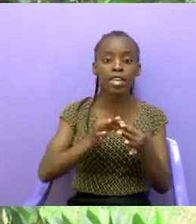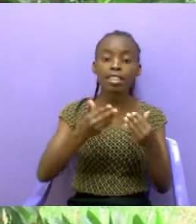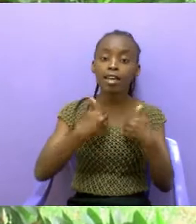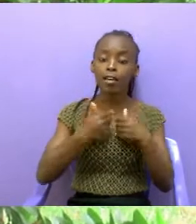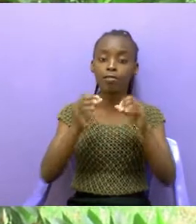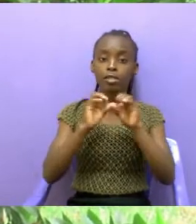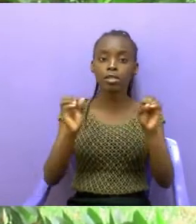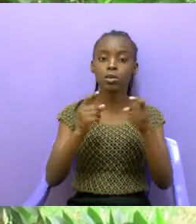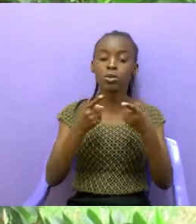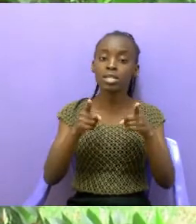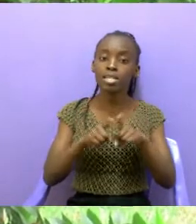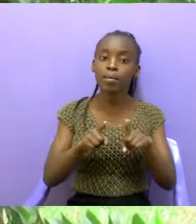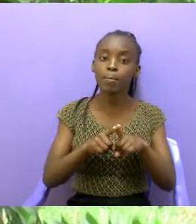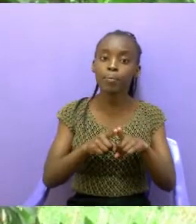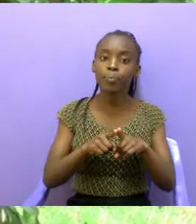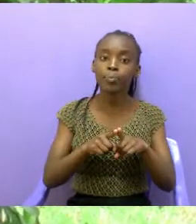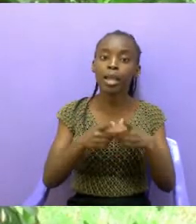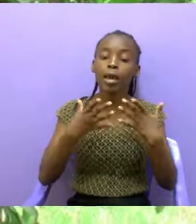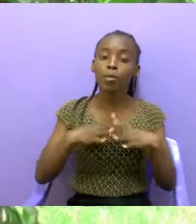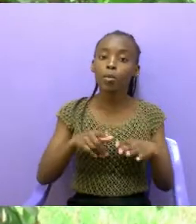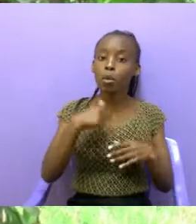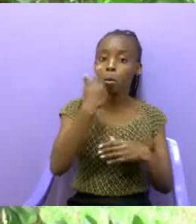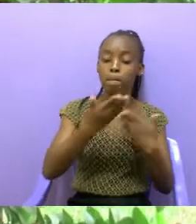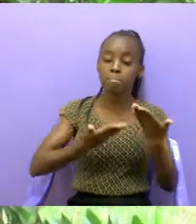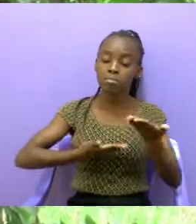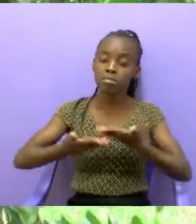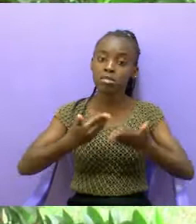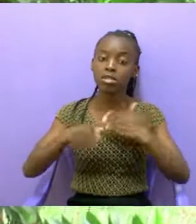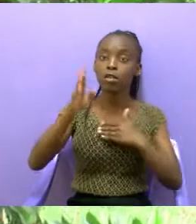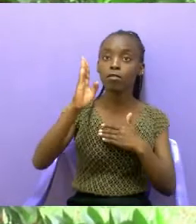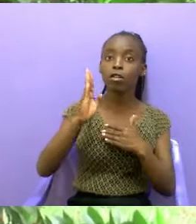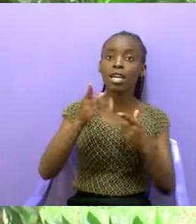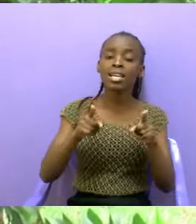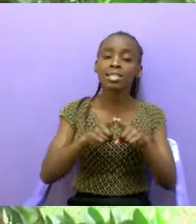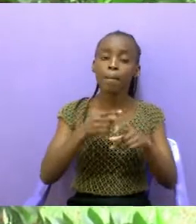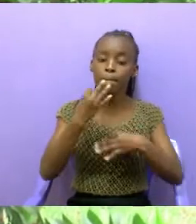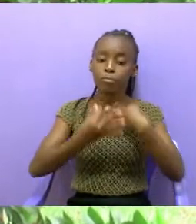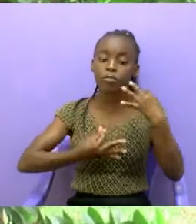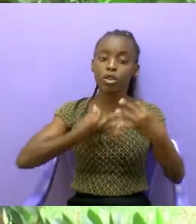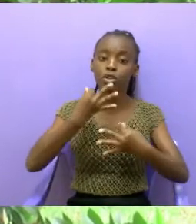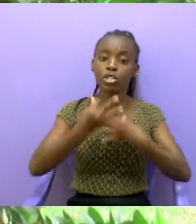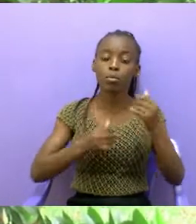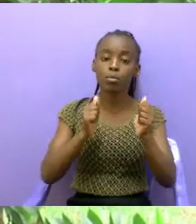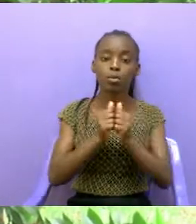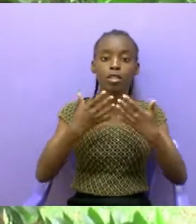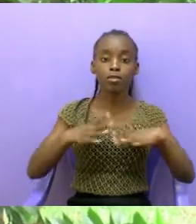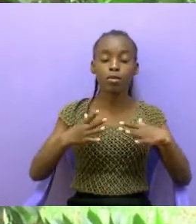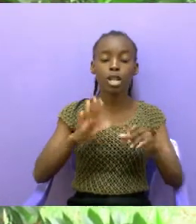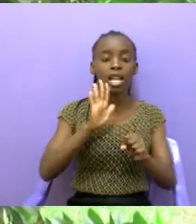kundi la watu wa Mungu. Kuna mambo mengi yanasababisha watu waachane na ushirika wa wapendwa. Kuna mambo